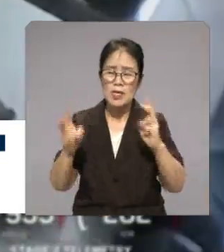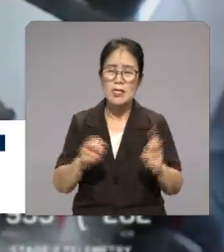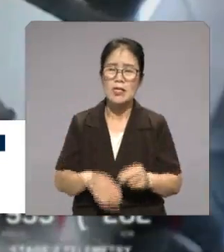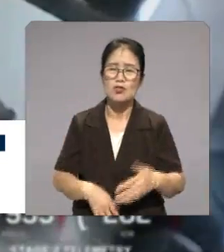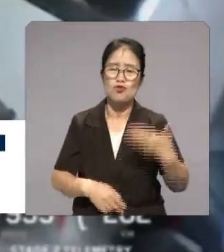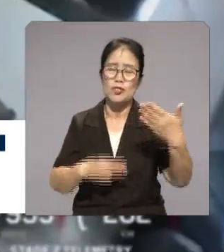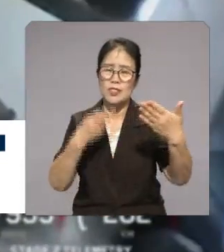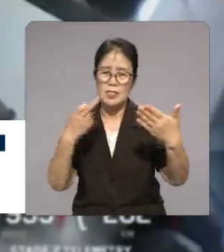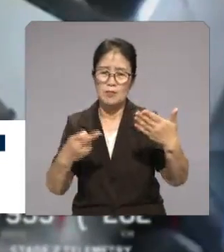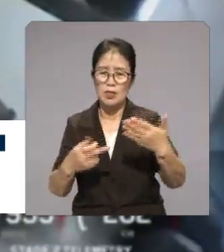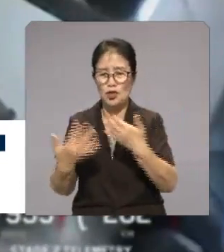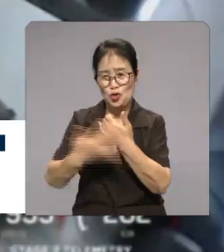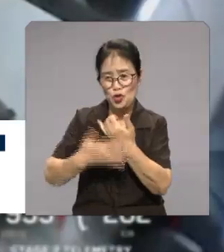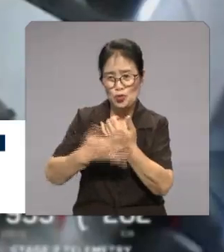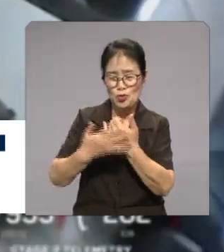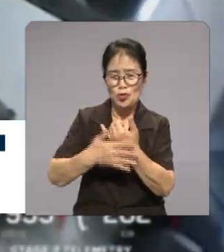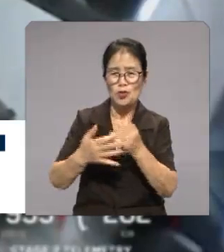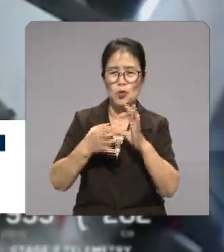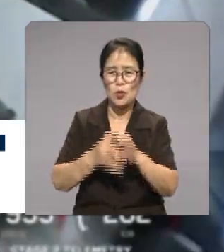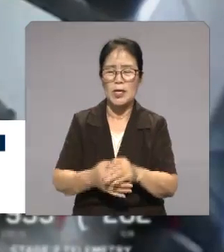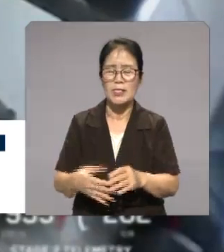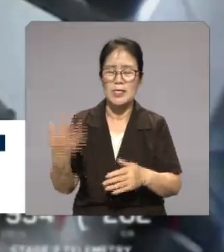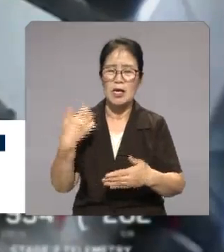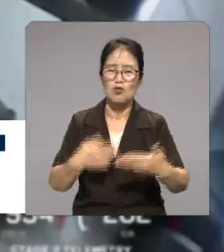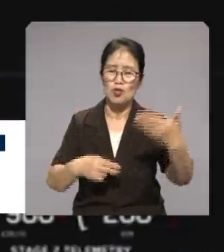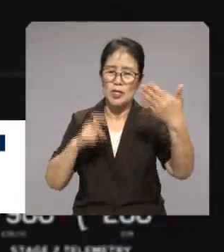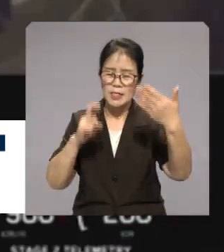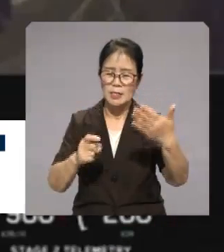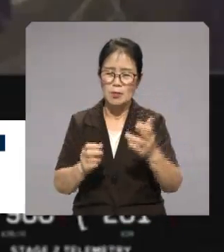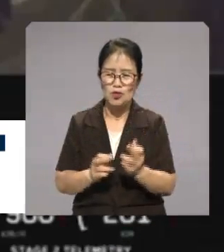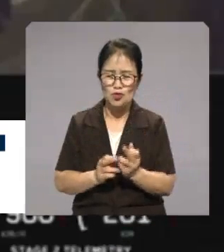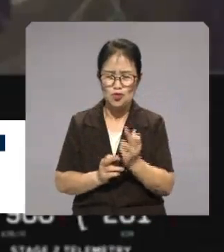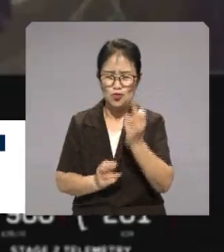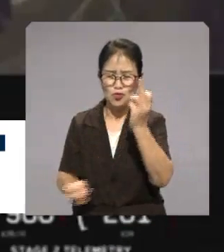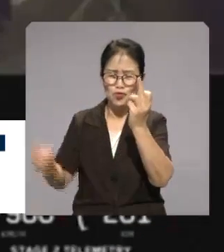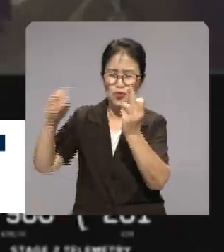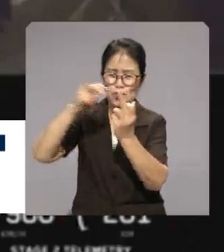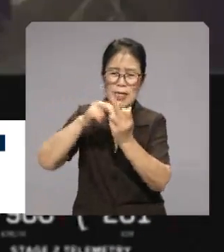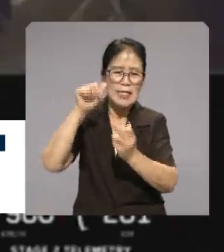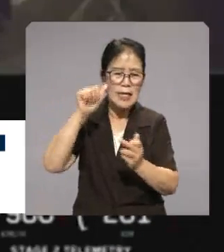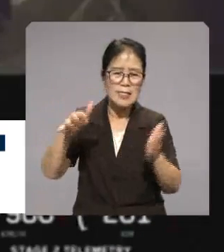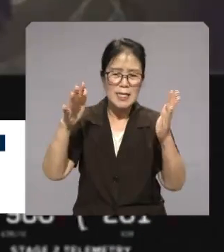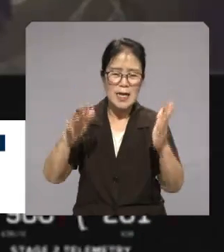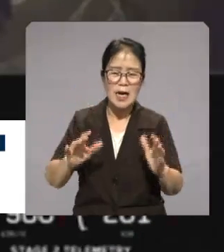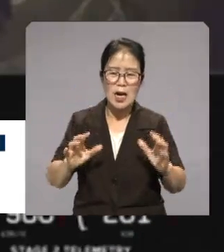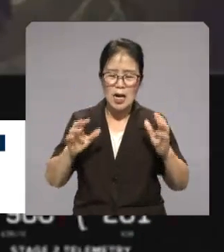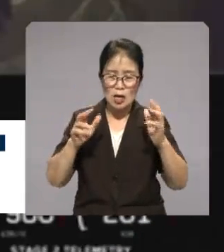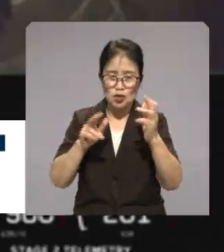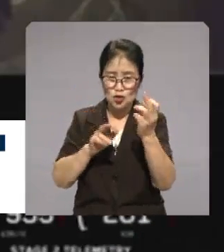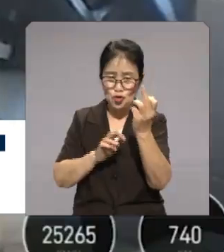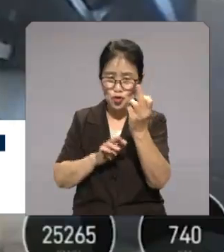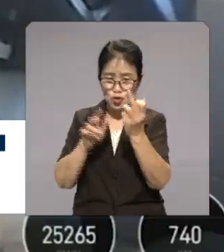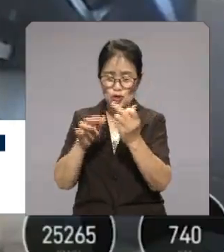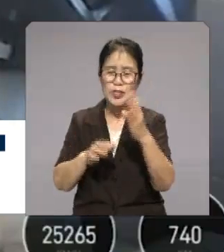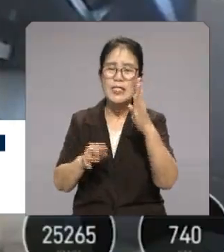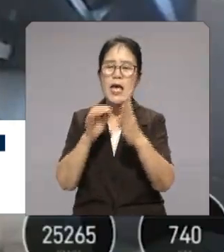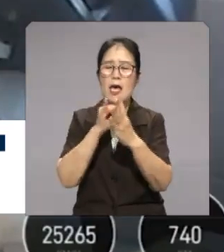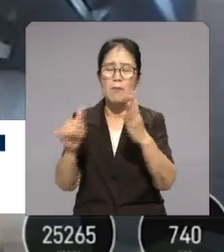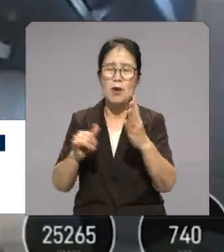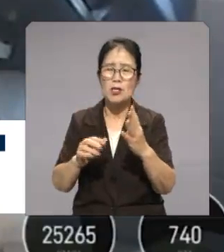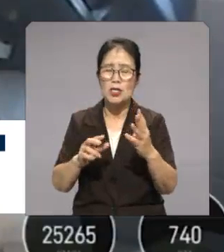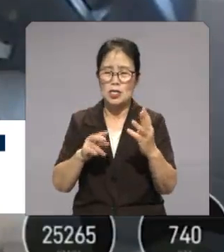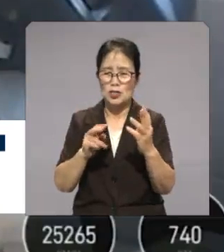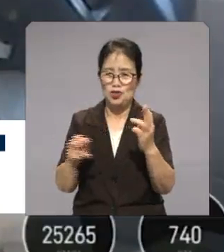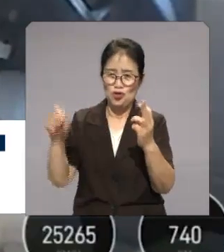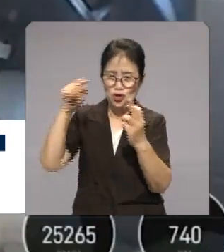12일 유튜브 라이브 방송을 통해 지난 10일 우주선 드래건을 타고 닷새간의 우주 임무에 나선 우주인 4명의 우주